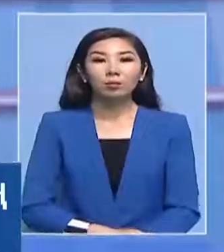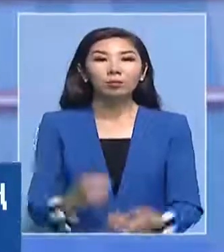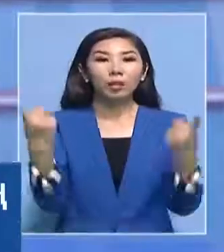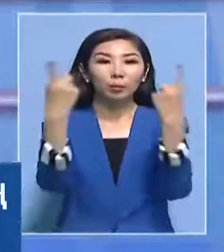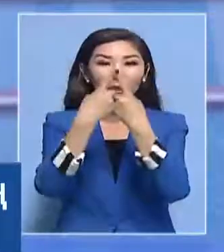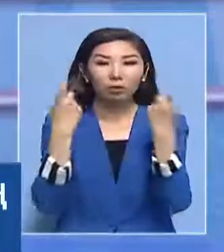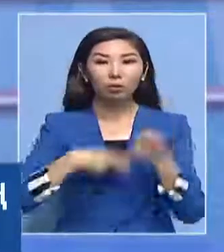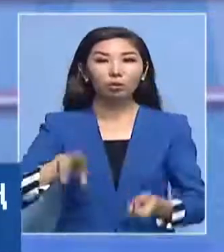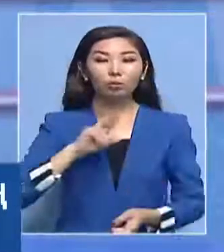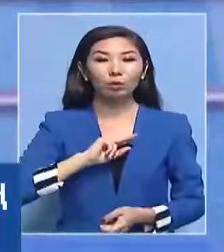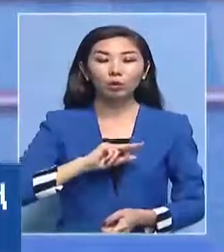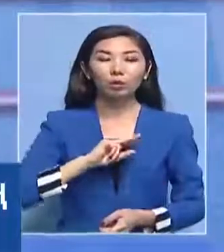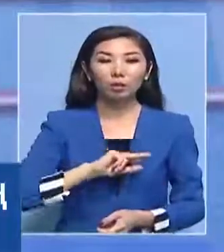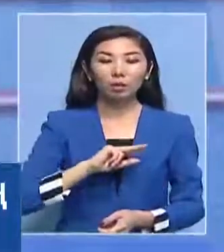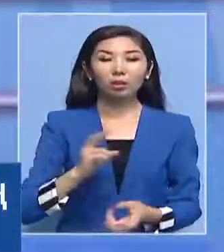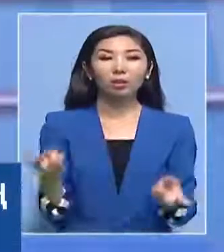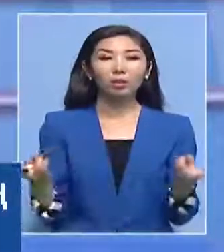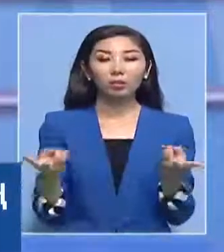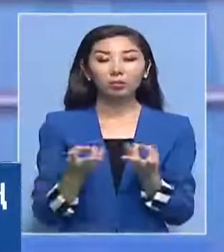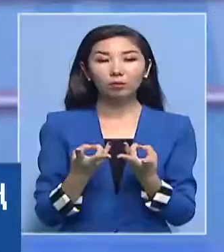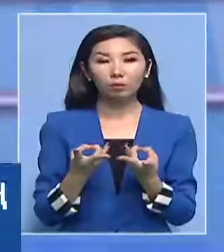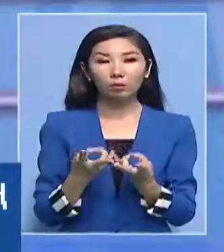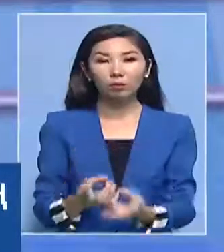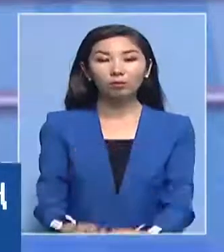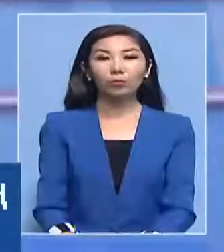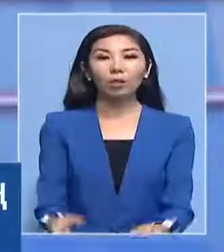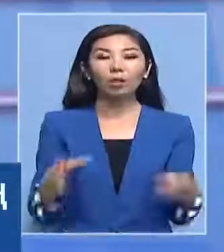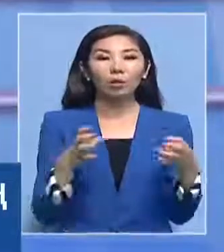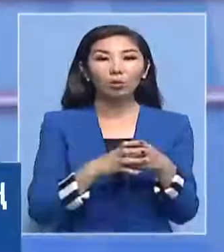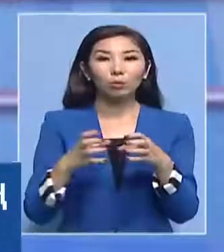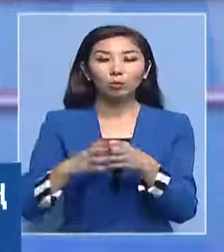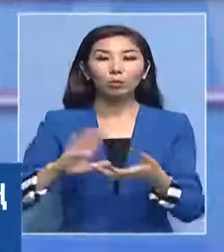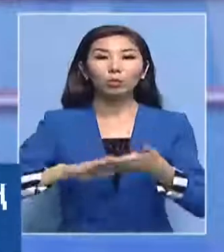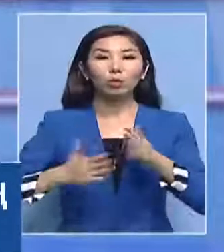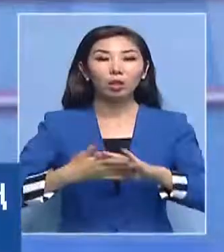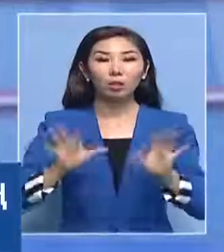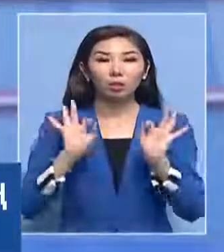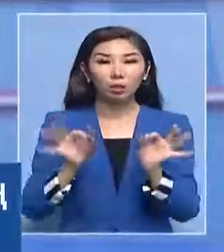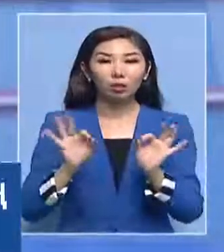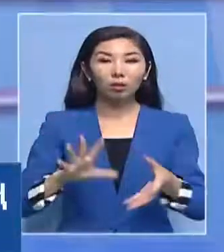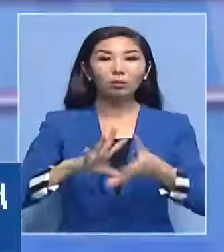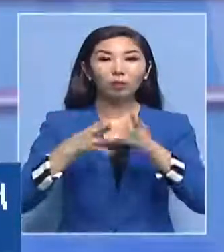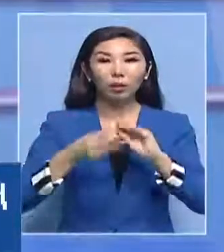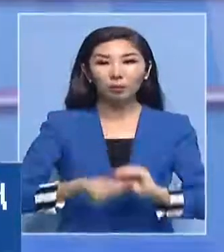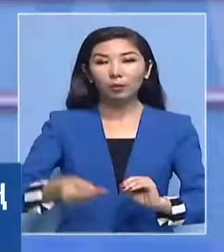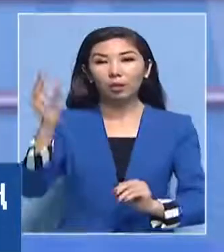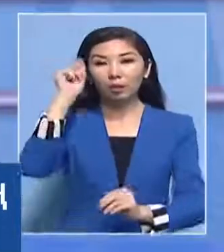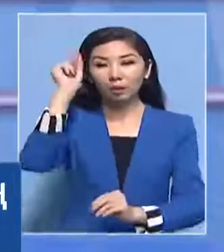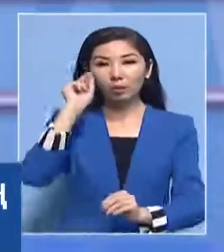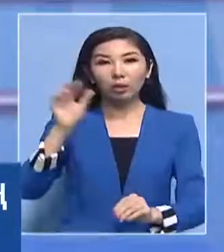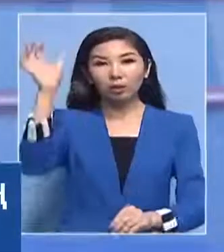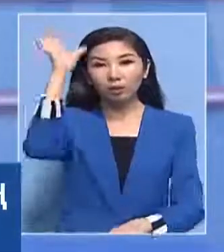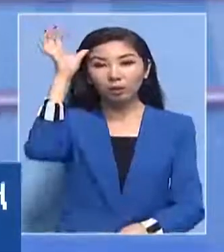ақпараттық жұмыс жүргіземіз бұның керектігі. Енді ұжымдық шарттың жақсы қойылған нәтижесі мына білім және ғылым